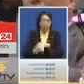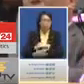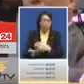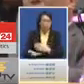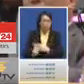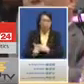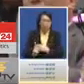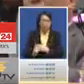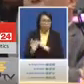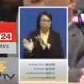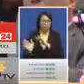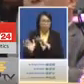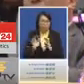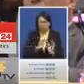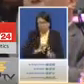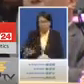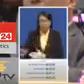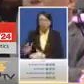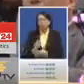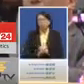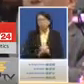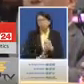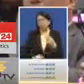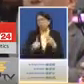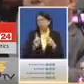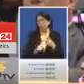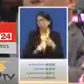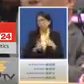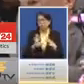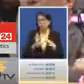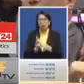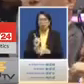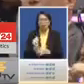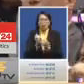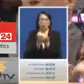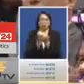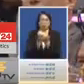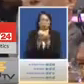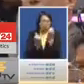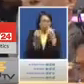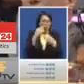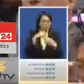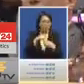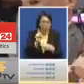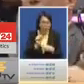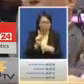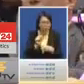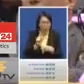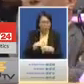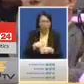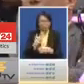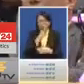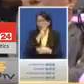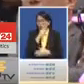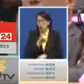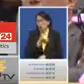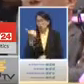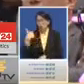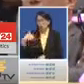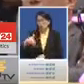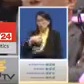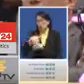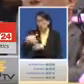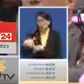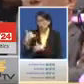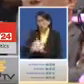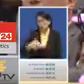ครับผมผ่านไปเรื่องอีกเรื่อง ครับ เรื่องหลักนิติรัฐนิติธรรมเนี่ยคนจะมาลงทุนเขาดูนะครับ